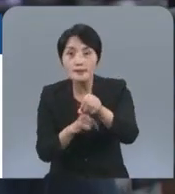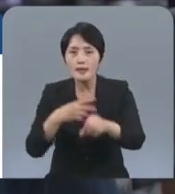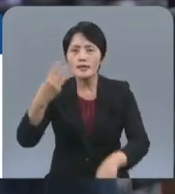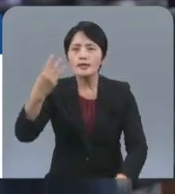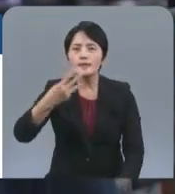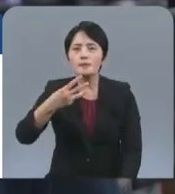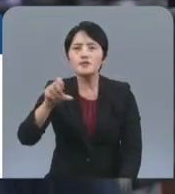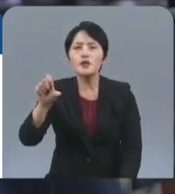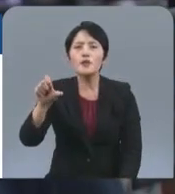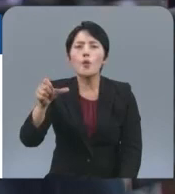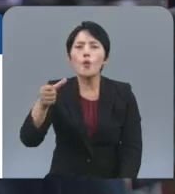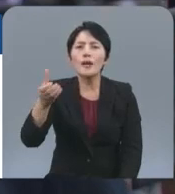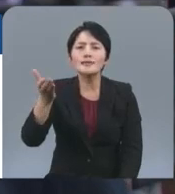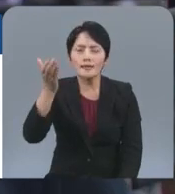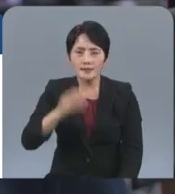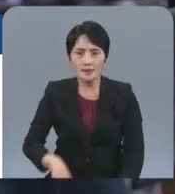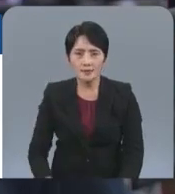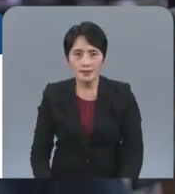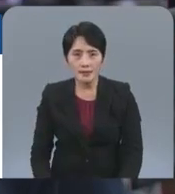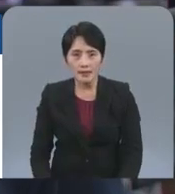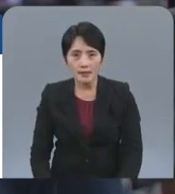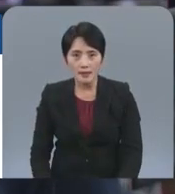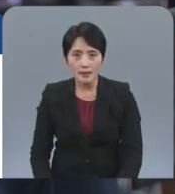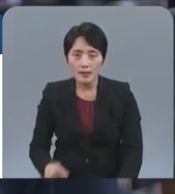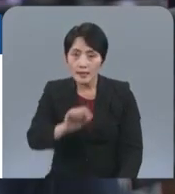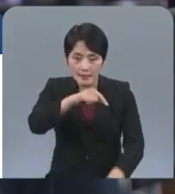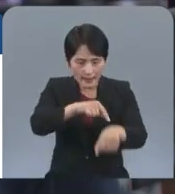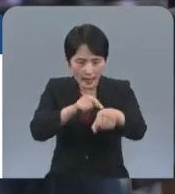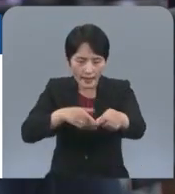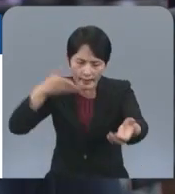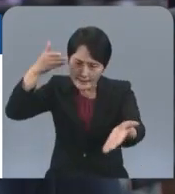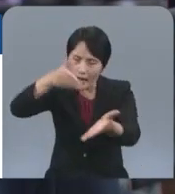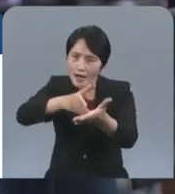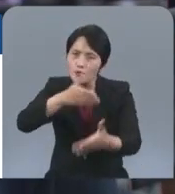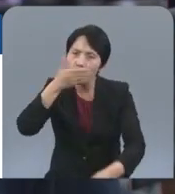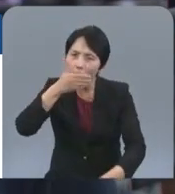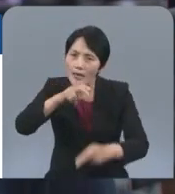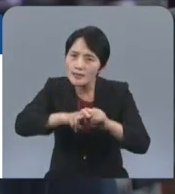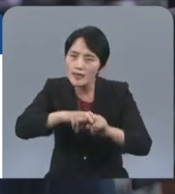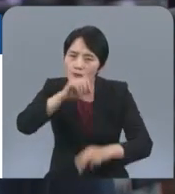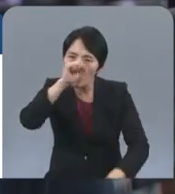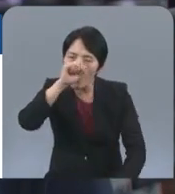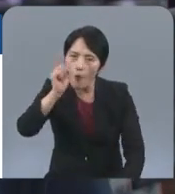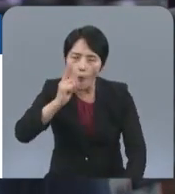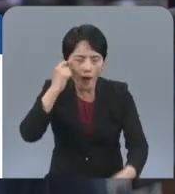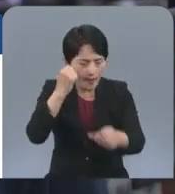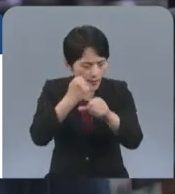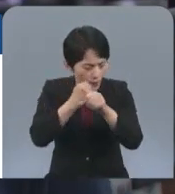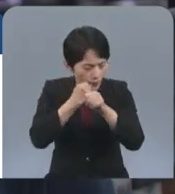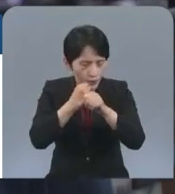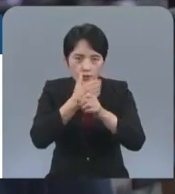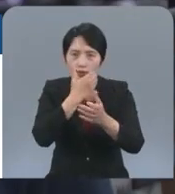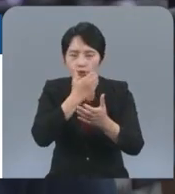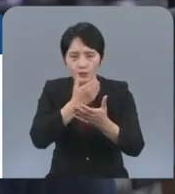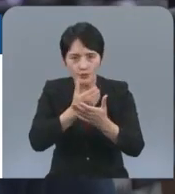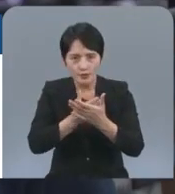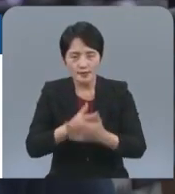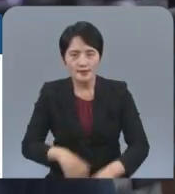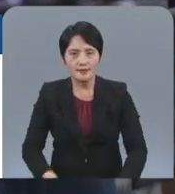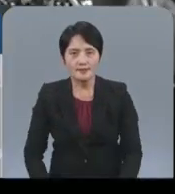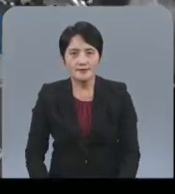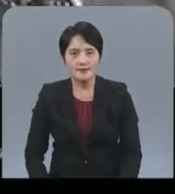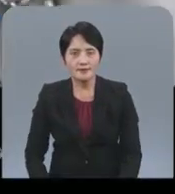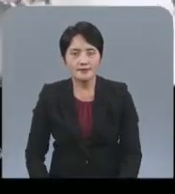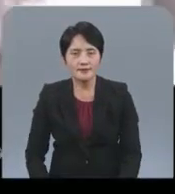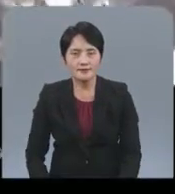3 cette dernière a réalisé un atterrissage historique sur le pôle Sud lunaire le chercheur principal de l'Institut de Recherche hos